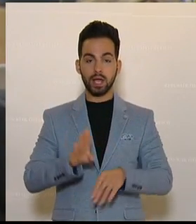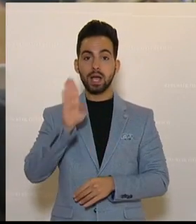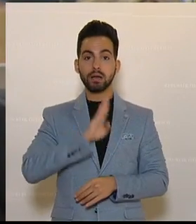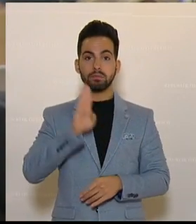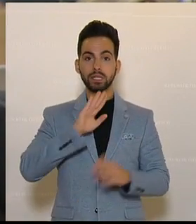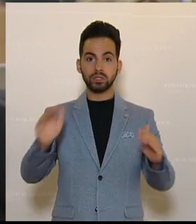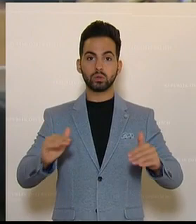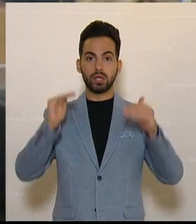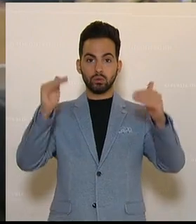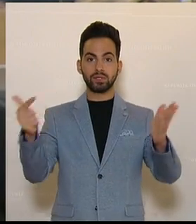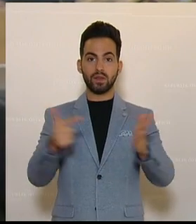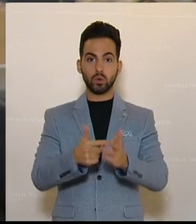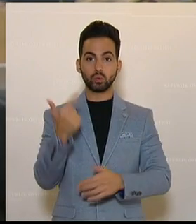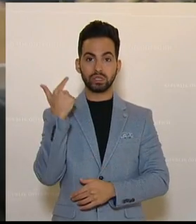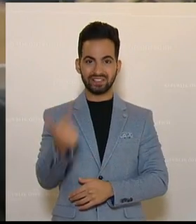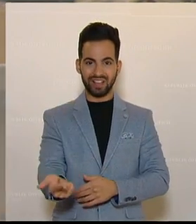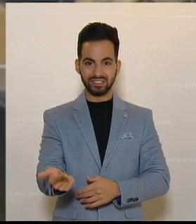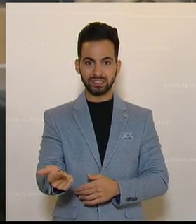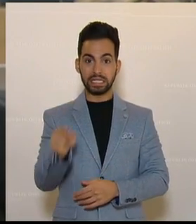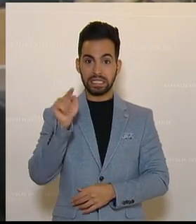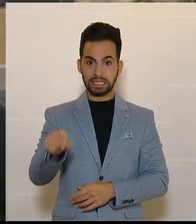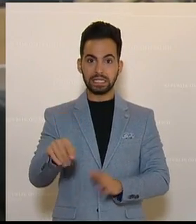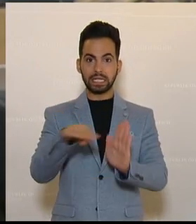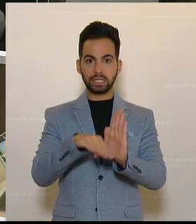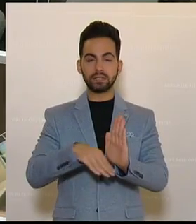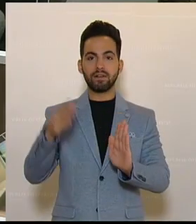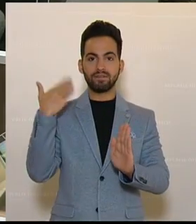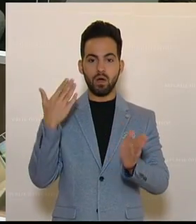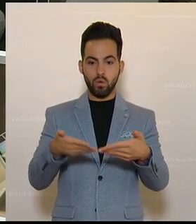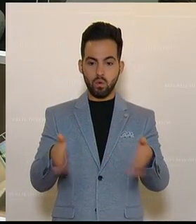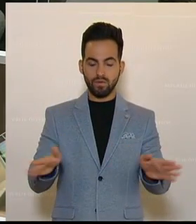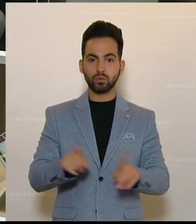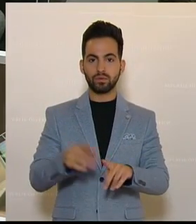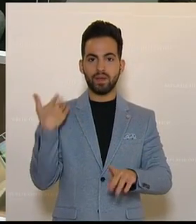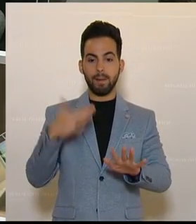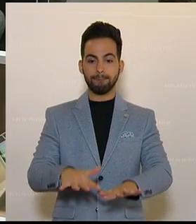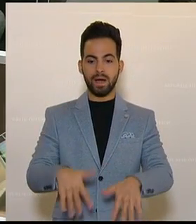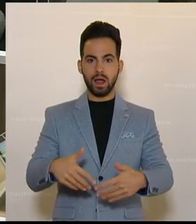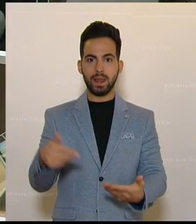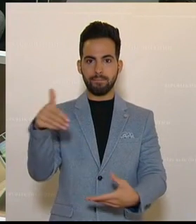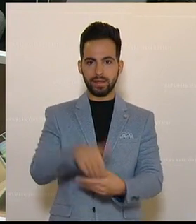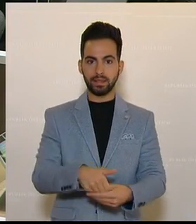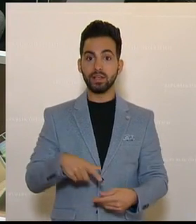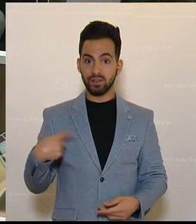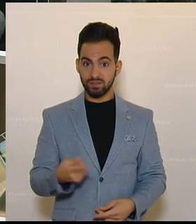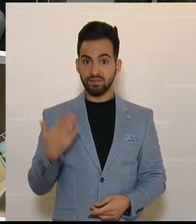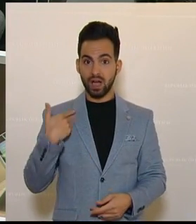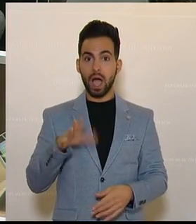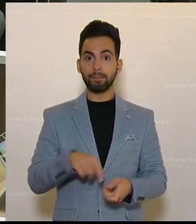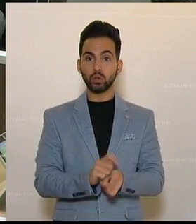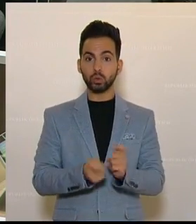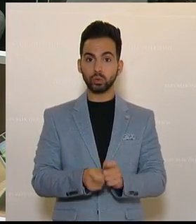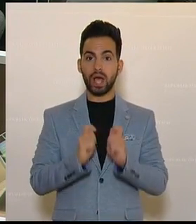Pensionserhöhung 2020. Das Gesetz war nämlich offen und ist im Parlament gelegen. Und wir haben dem